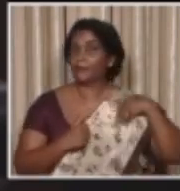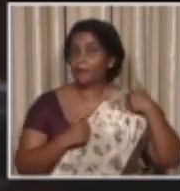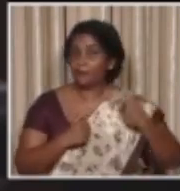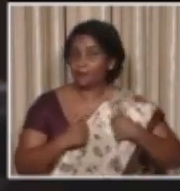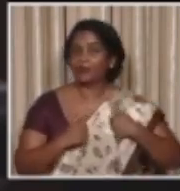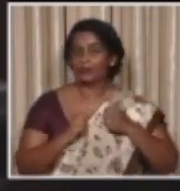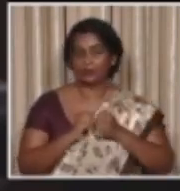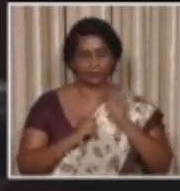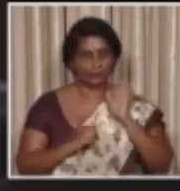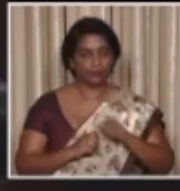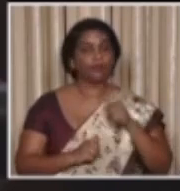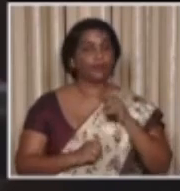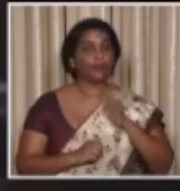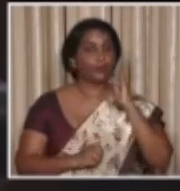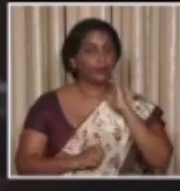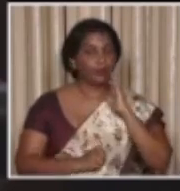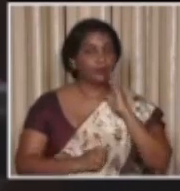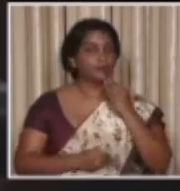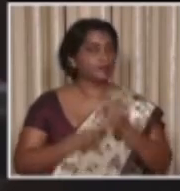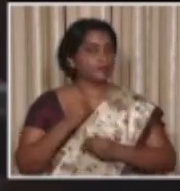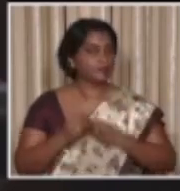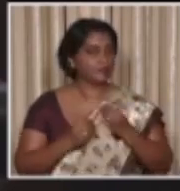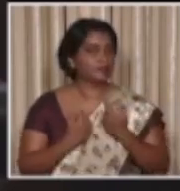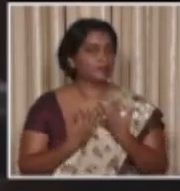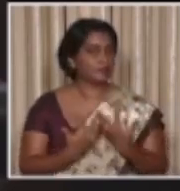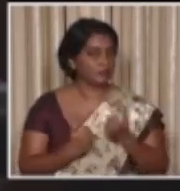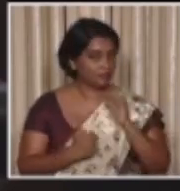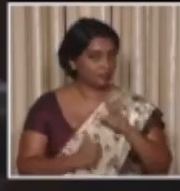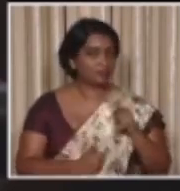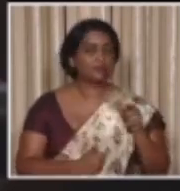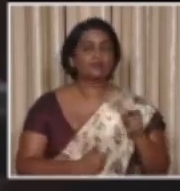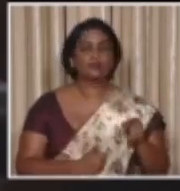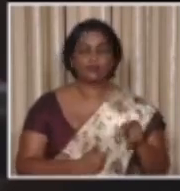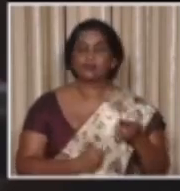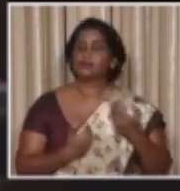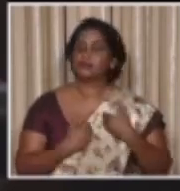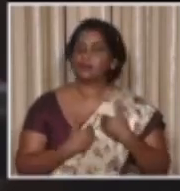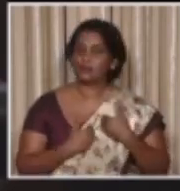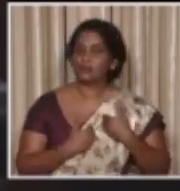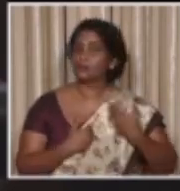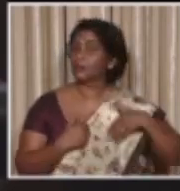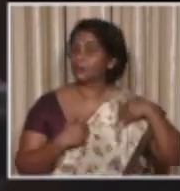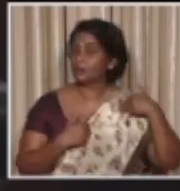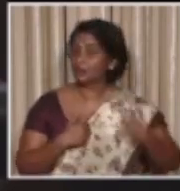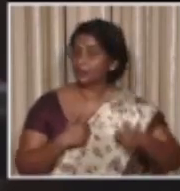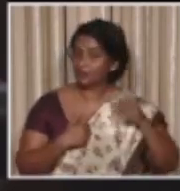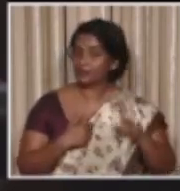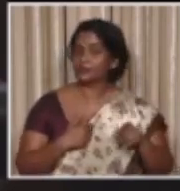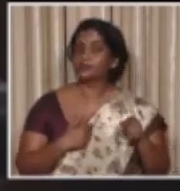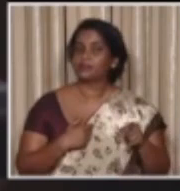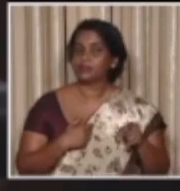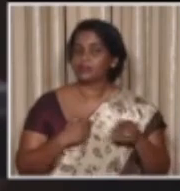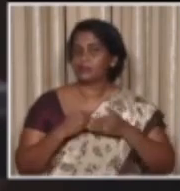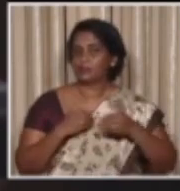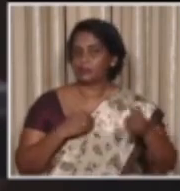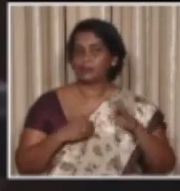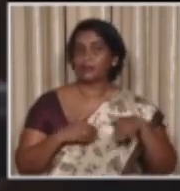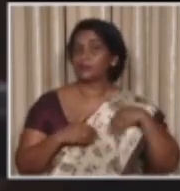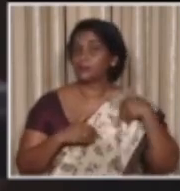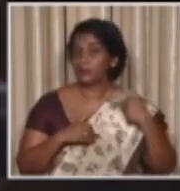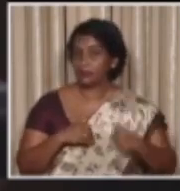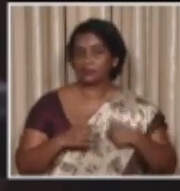දෙයක් වෙනවා මේ විදේශ ආයෝජන ලබා ගැනීමේදී අපිට ප්‍රධානම තනක් කැටියට